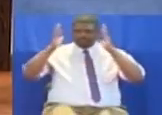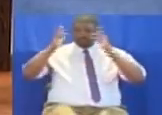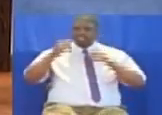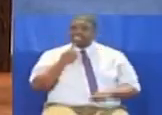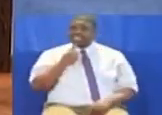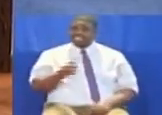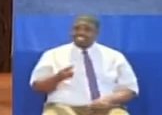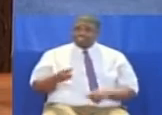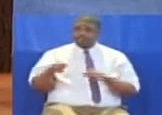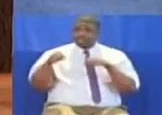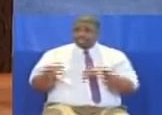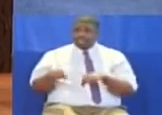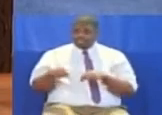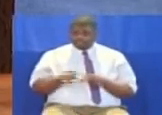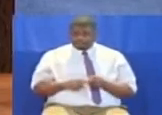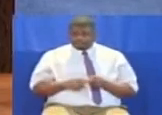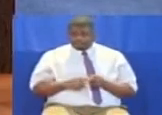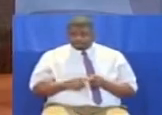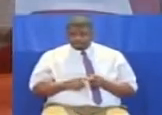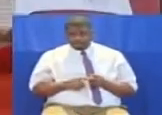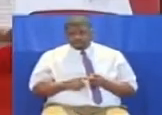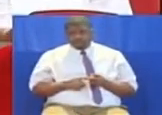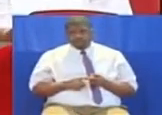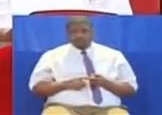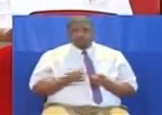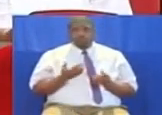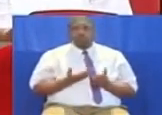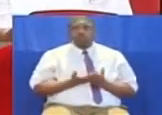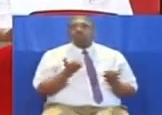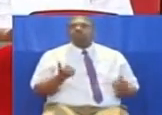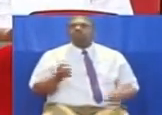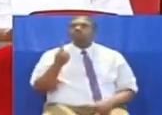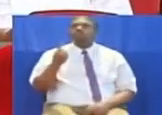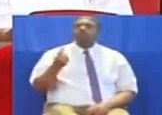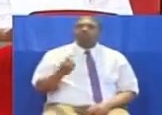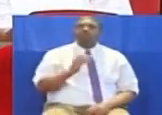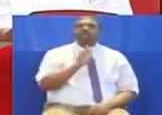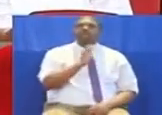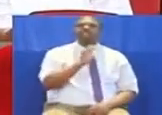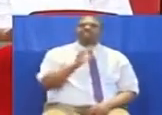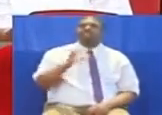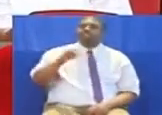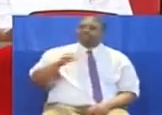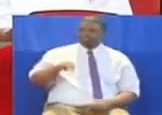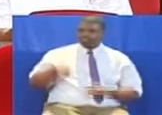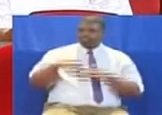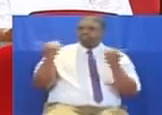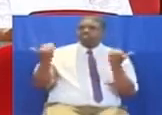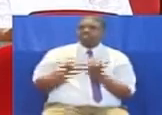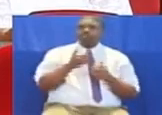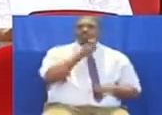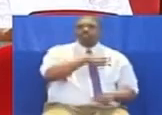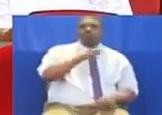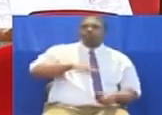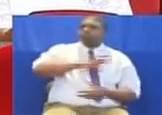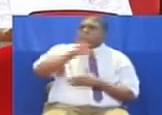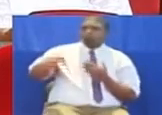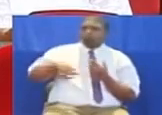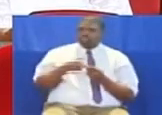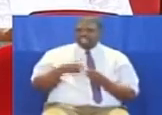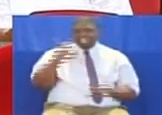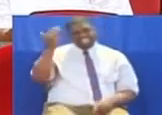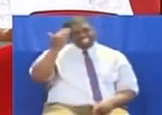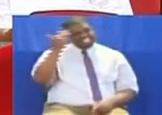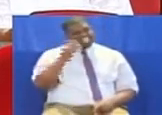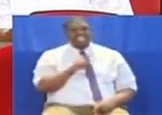Ninayasema haya kwa sababu moja. CCM ni chama cha watu wote. Akijali ni nani,